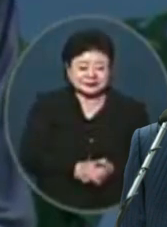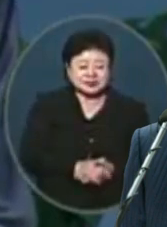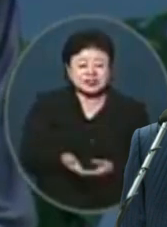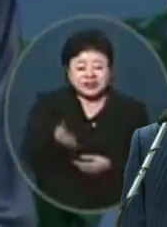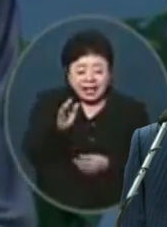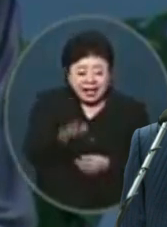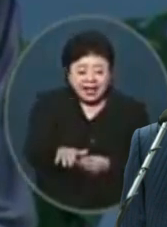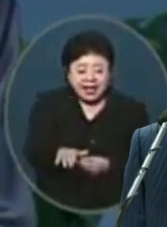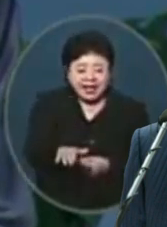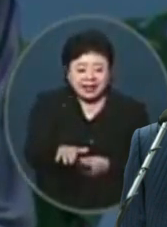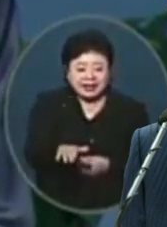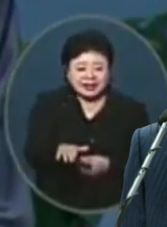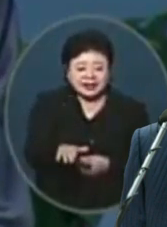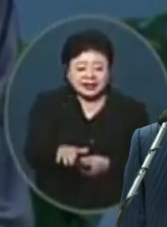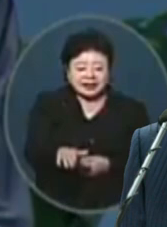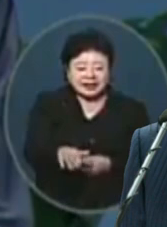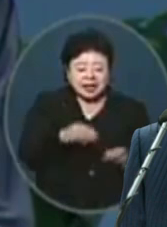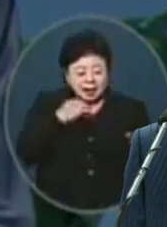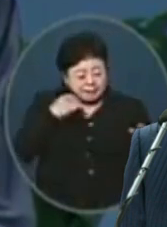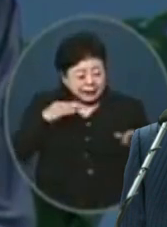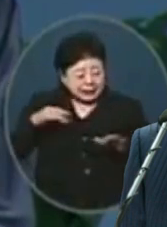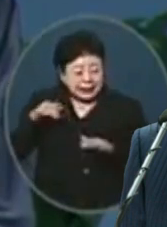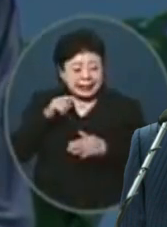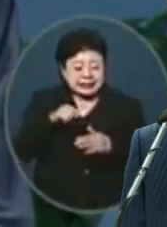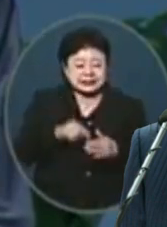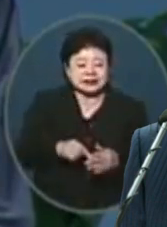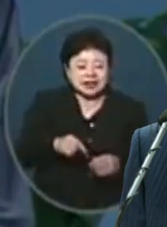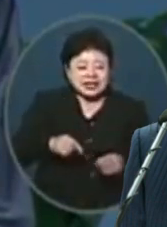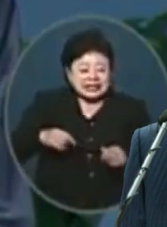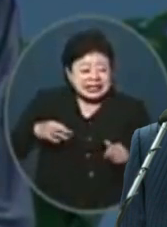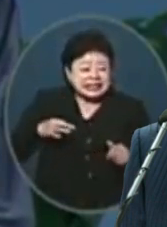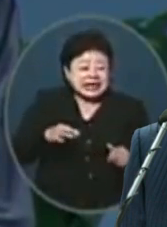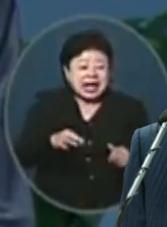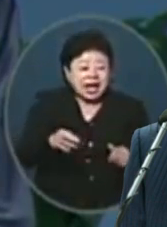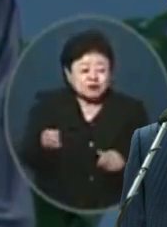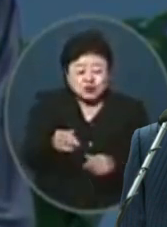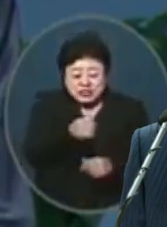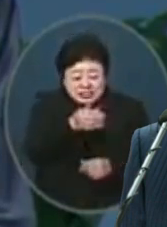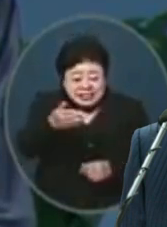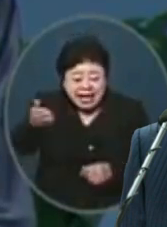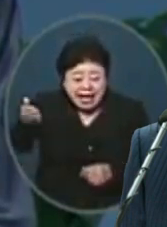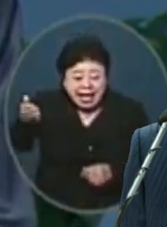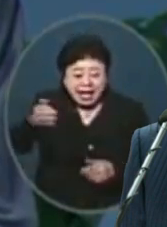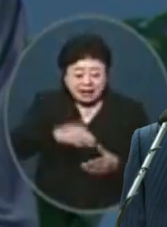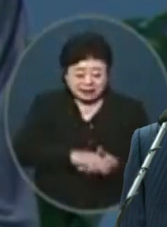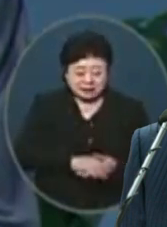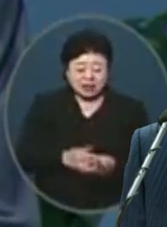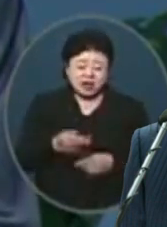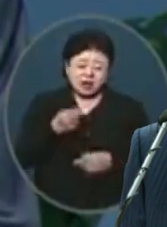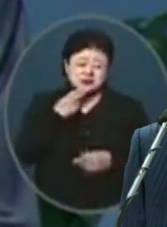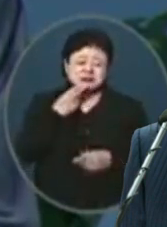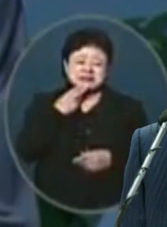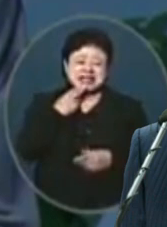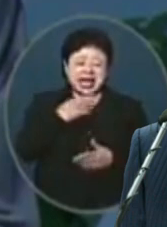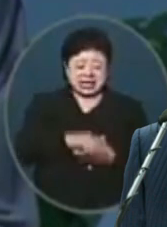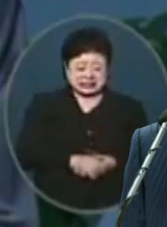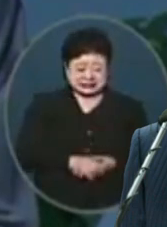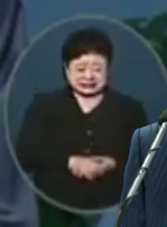그런데 저 해변가에서 얘들아 거기 물고기가 있느냐? 없습니다.